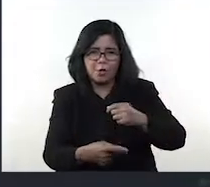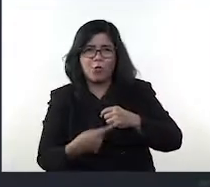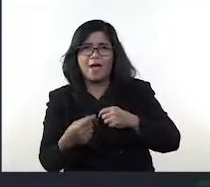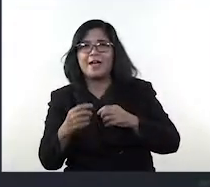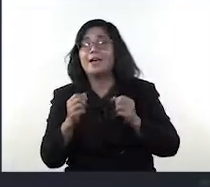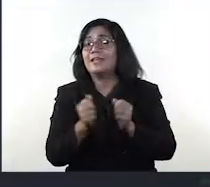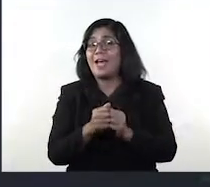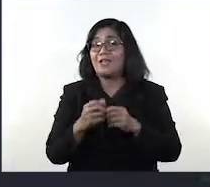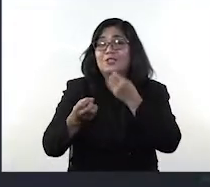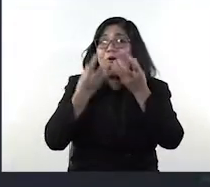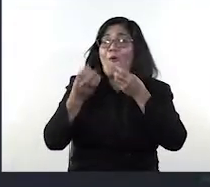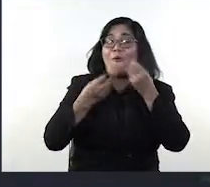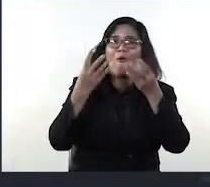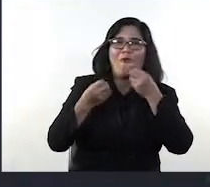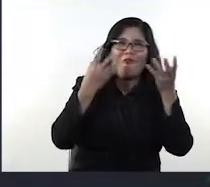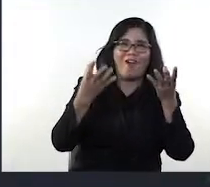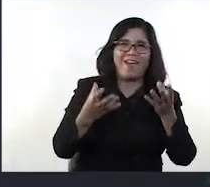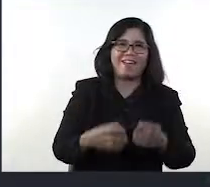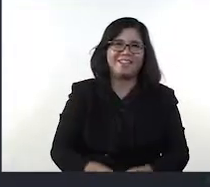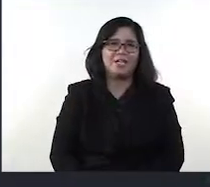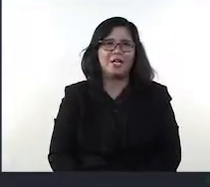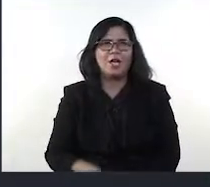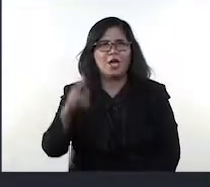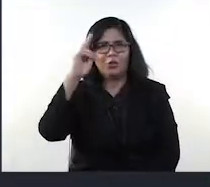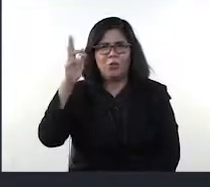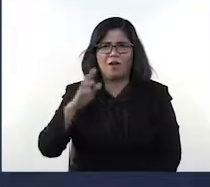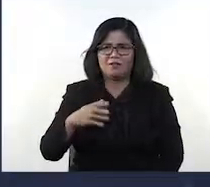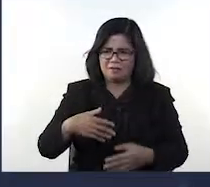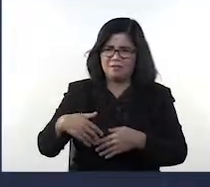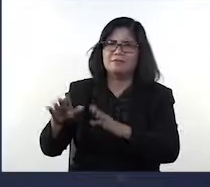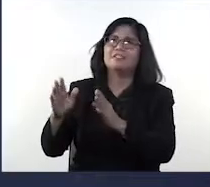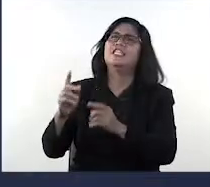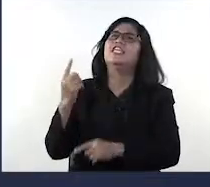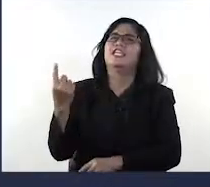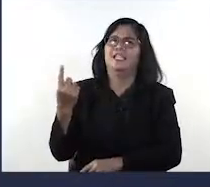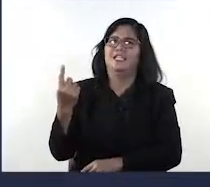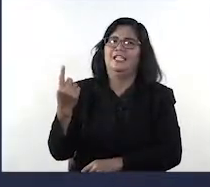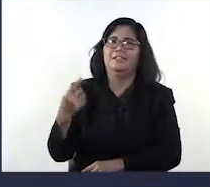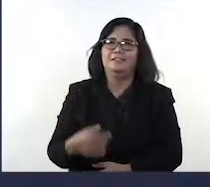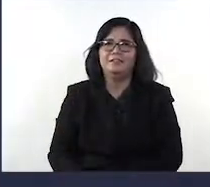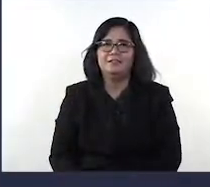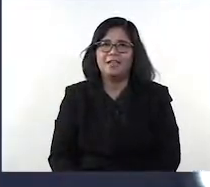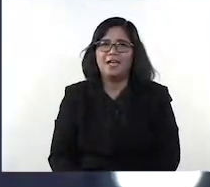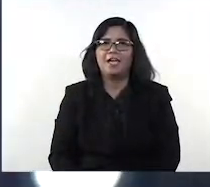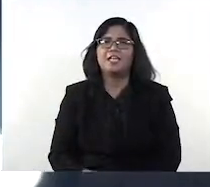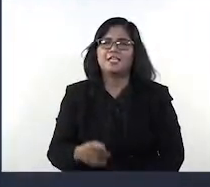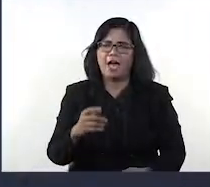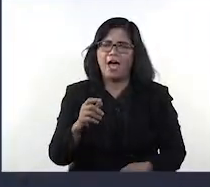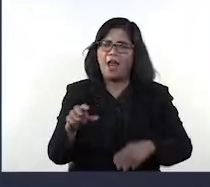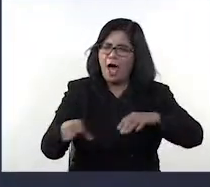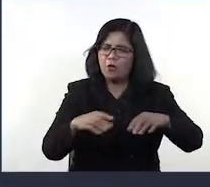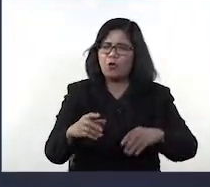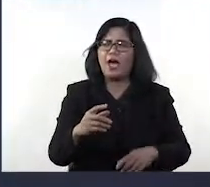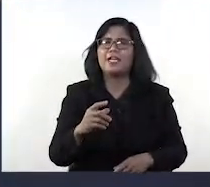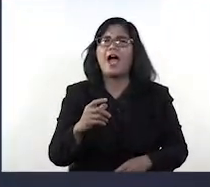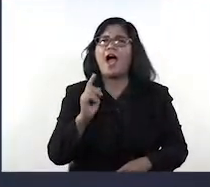Hai bahasa live bilang begini Tuhannya nggak perlu diurusin terutama Ayo kita urusin aja yang harus